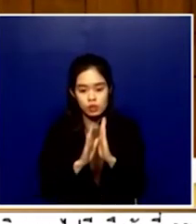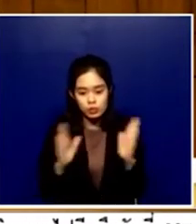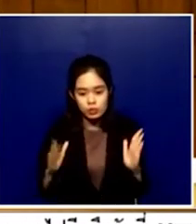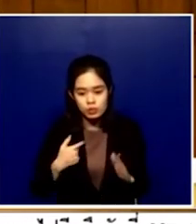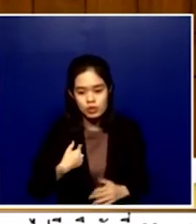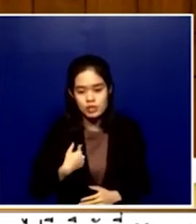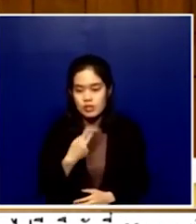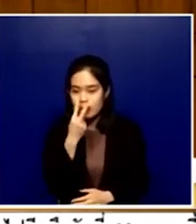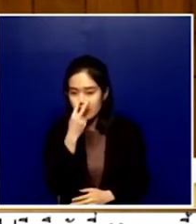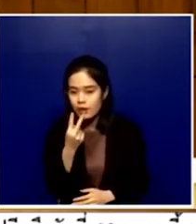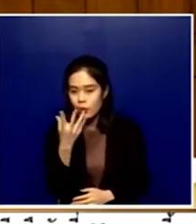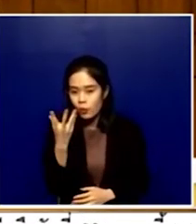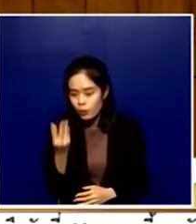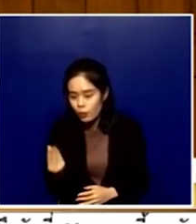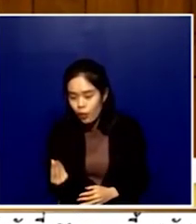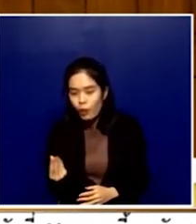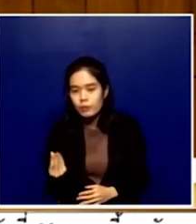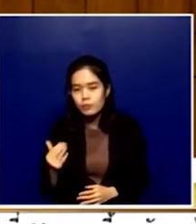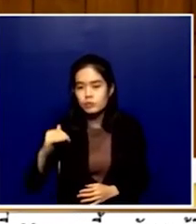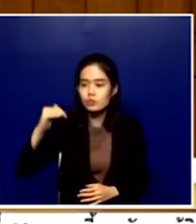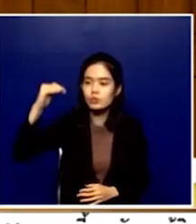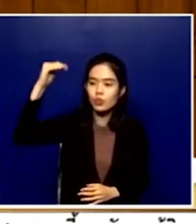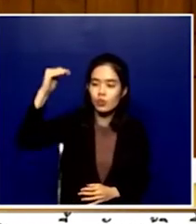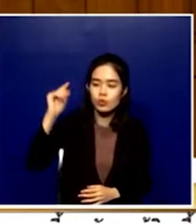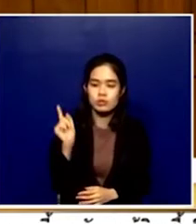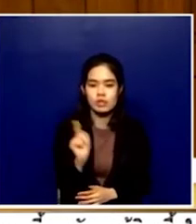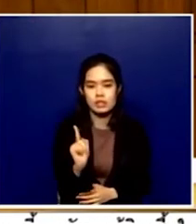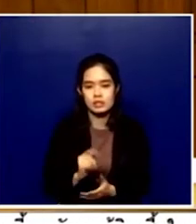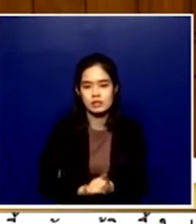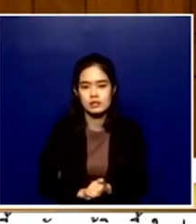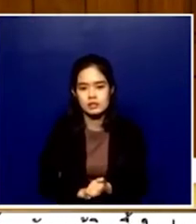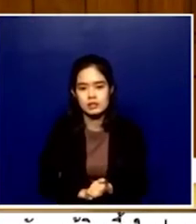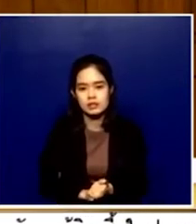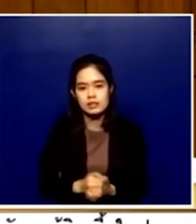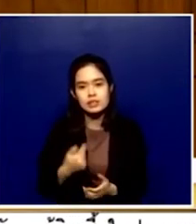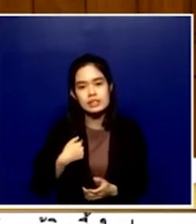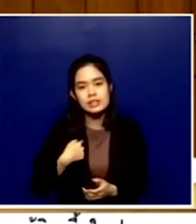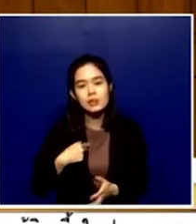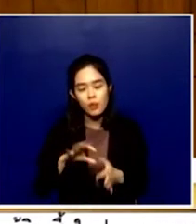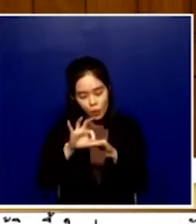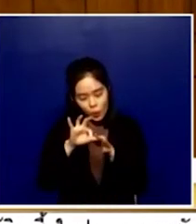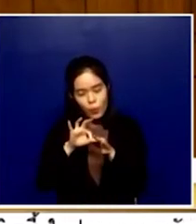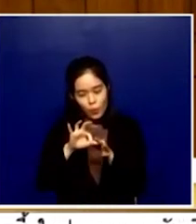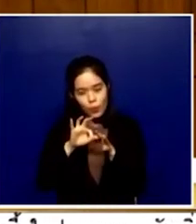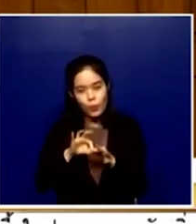งสูงขึ้น แลทําลองนี้ และก็แดงวท่านกห่งใหญ่ผมอยู่เหกัน